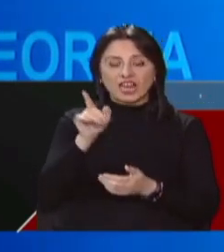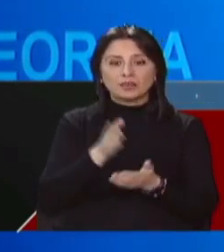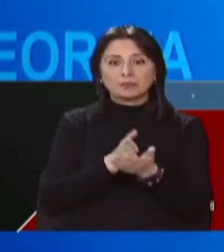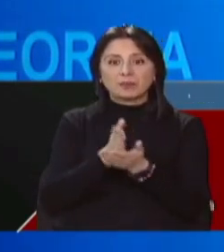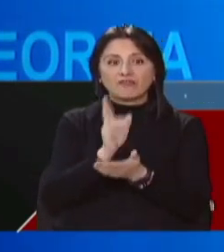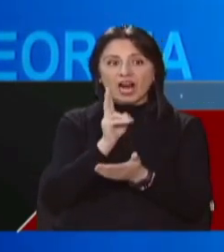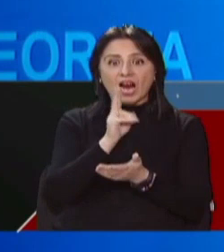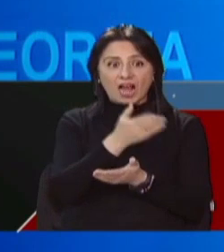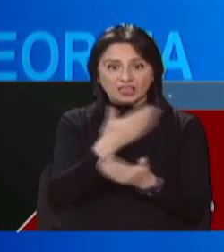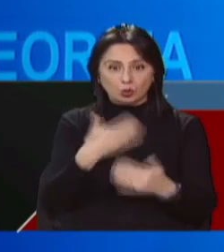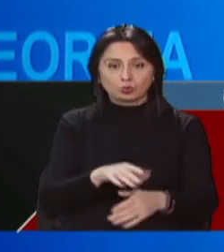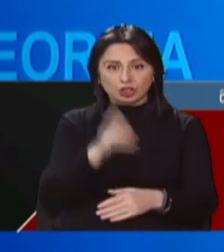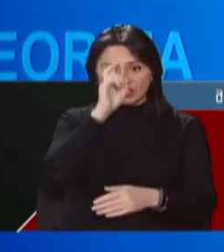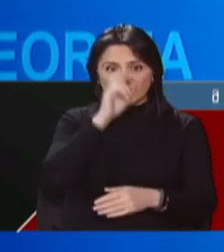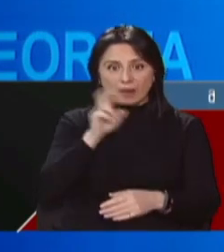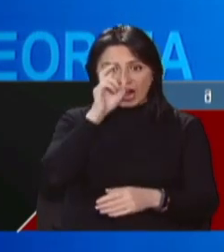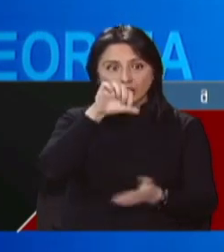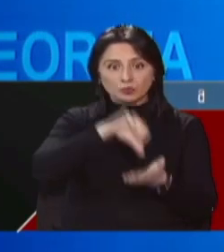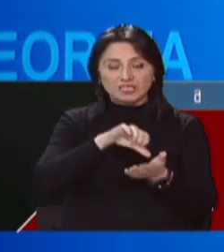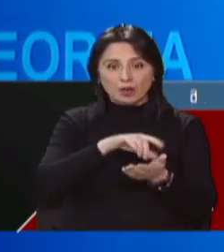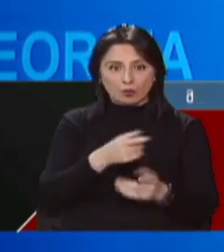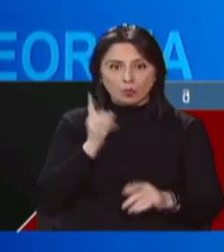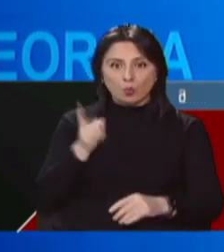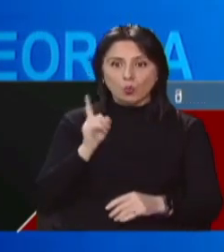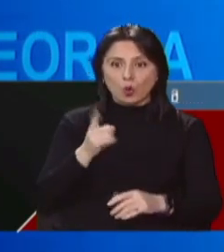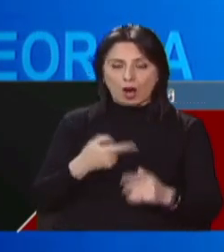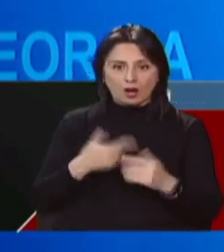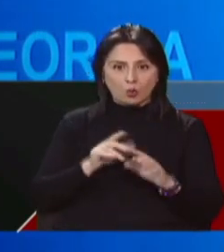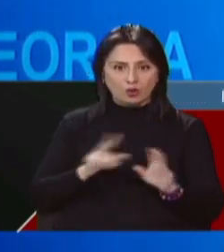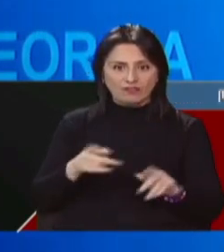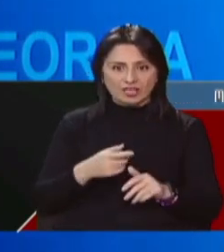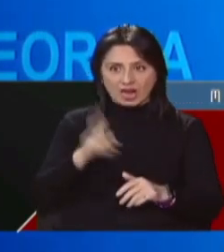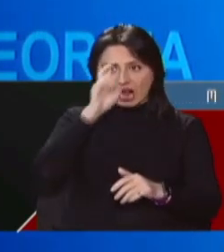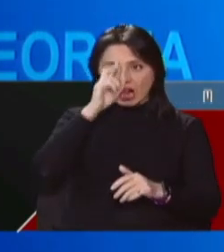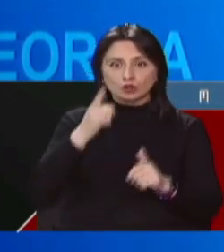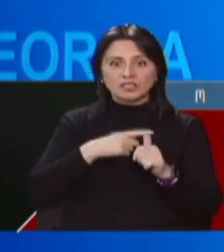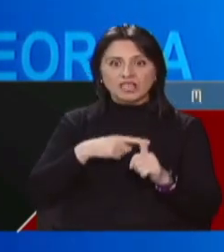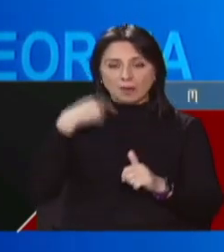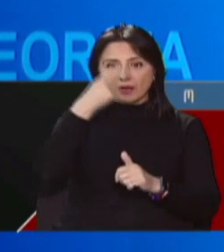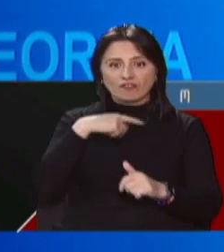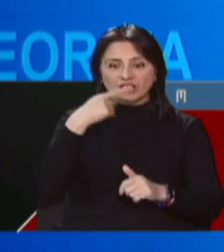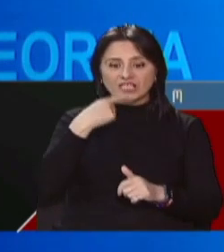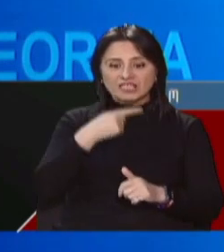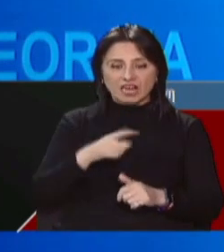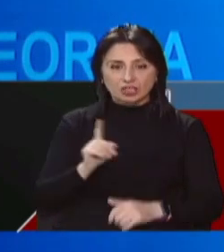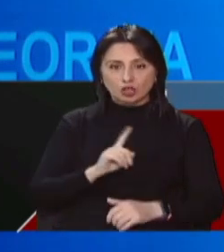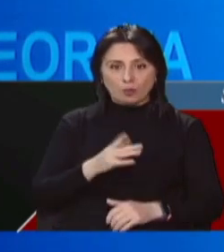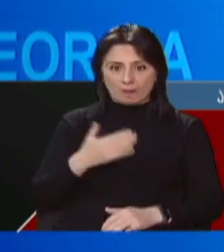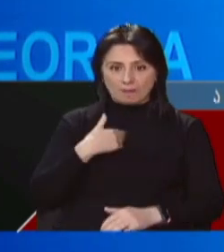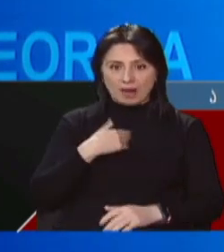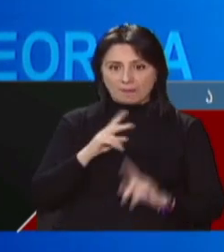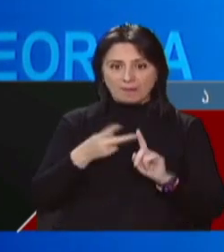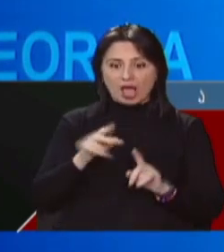მიმავალი კანდიდატი სახელმწიფოს ხელისუფლების წარმომადგენელი ხელისუფლების სახელით მოლაპარაკე პიროვნება იძახის, რომ